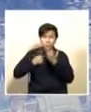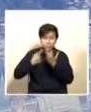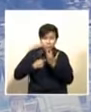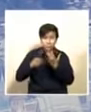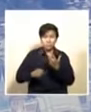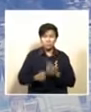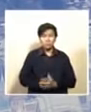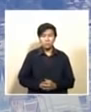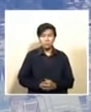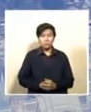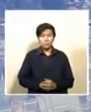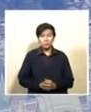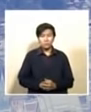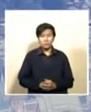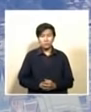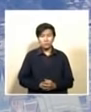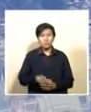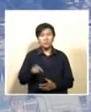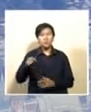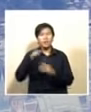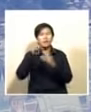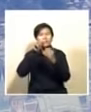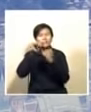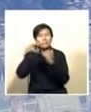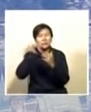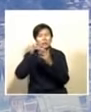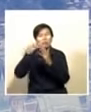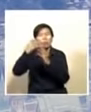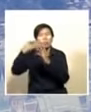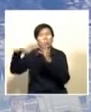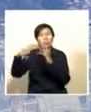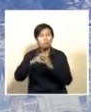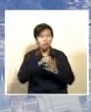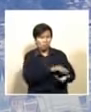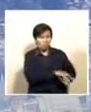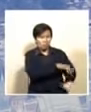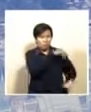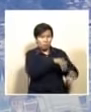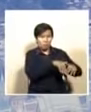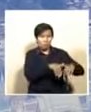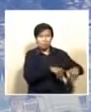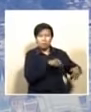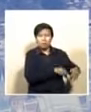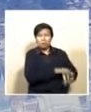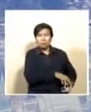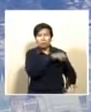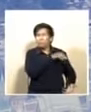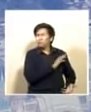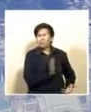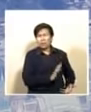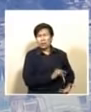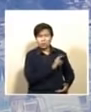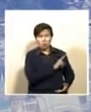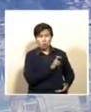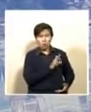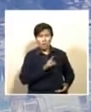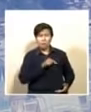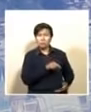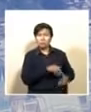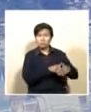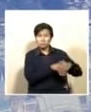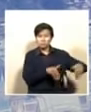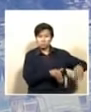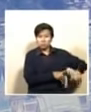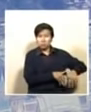นนั้นไม่มีแล้วก็ไม่ได้มีอยู่นะครับ ก็ถ้าหากว่ามีความคลา